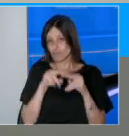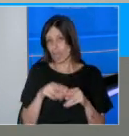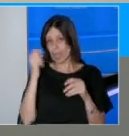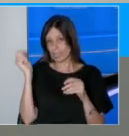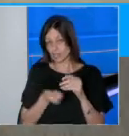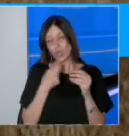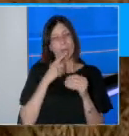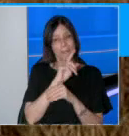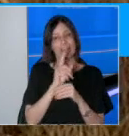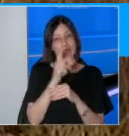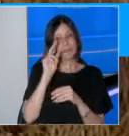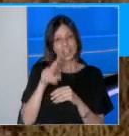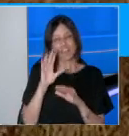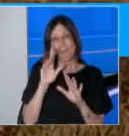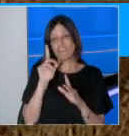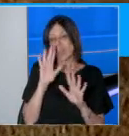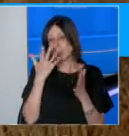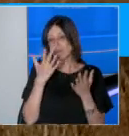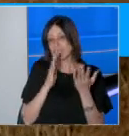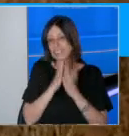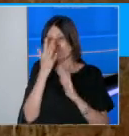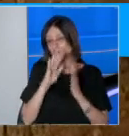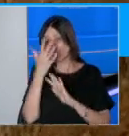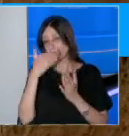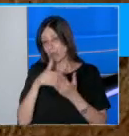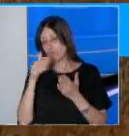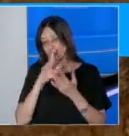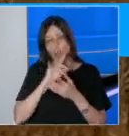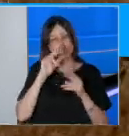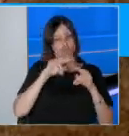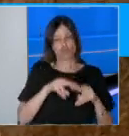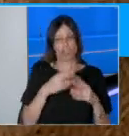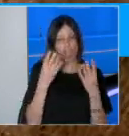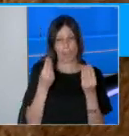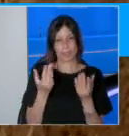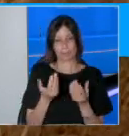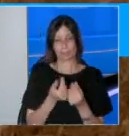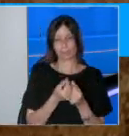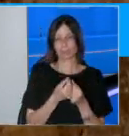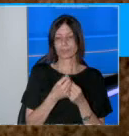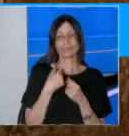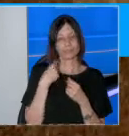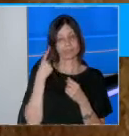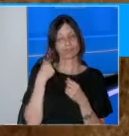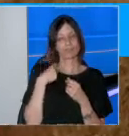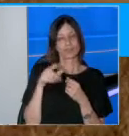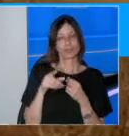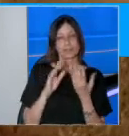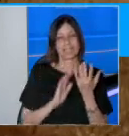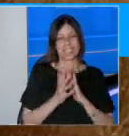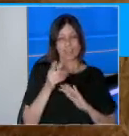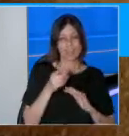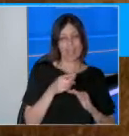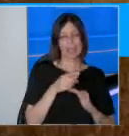בינתיים עוד יש, אבל אם הקצת של השרפות ימשיך ככה, אז לא יישאר הרבה. כן. אתה יודע, אנחנו שומעים על השרפות האלה